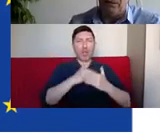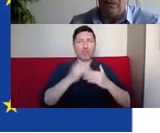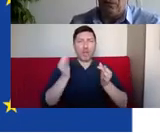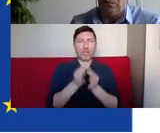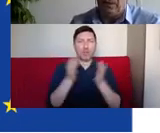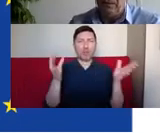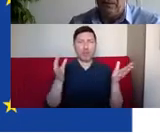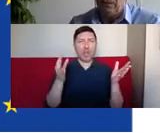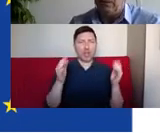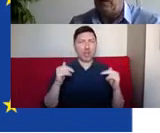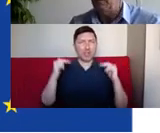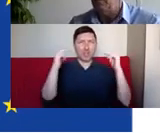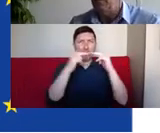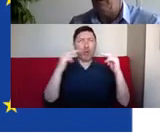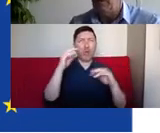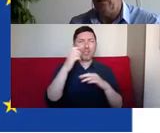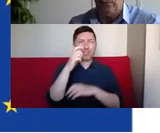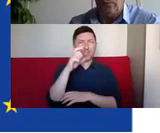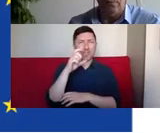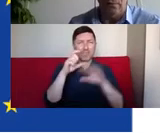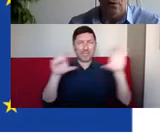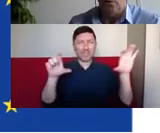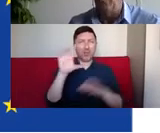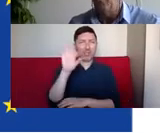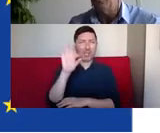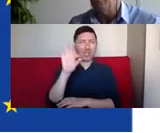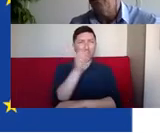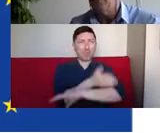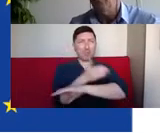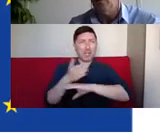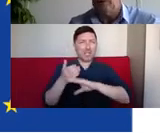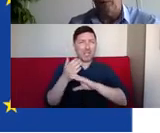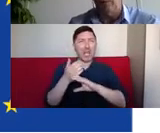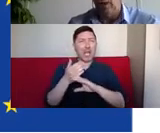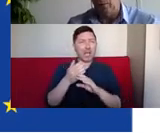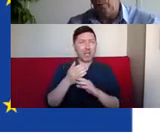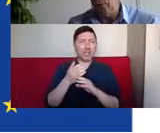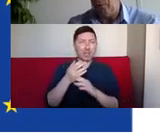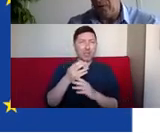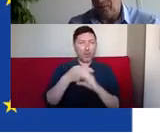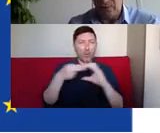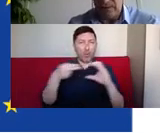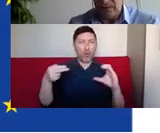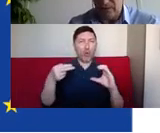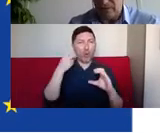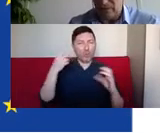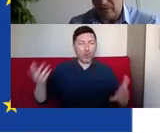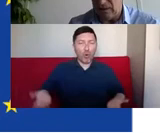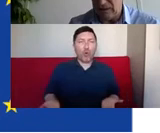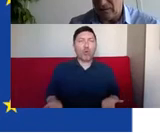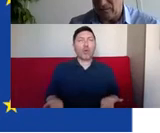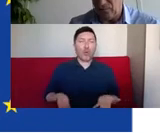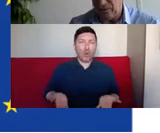système économique européen suite à la crise du Covid-19. Donc, comment est-ce que les différentes associations que nous sommes et que vous êtes et